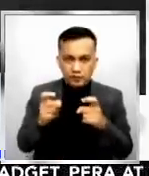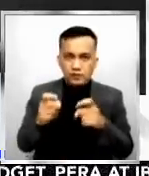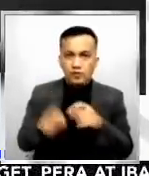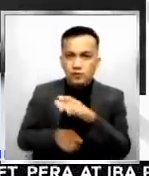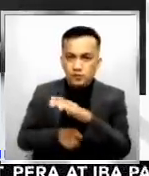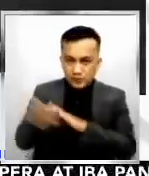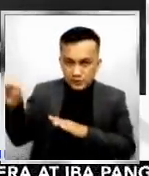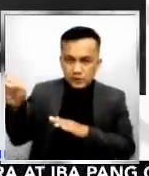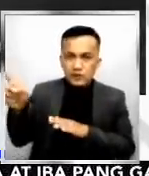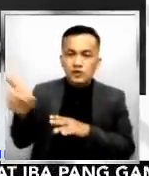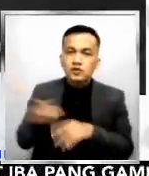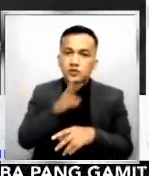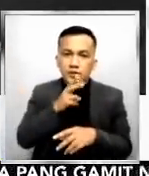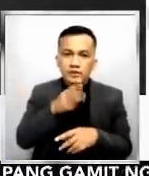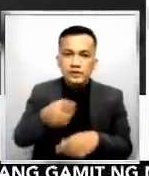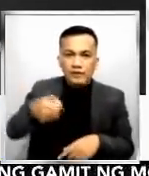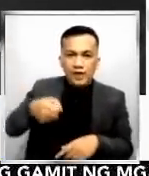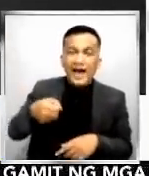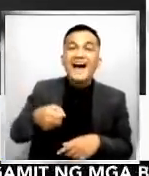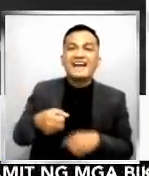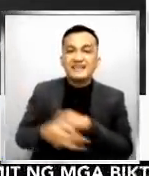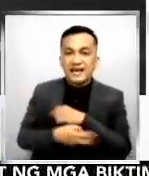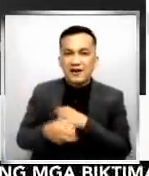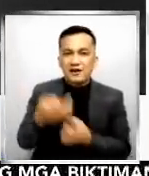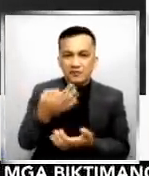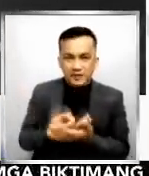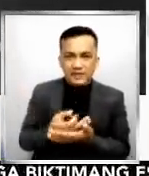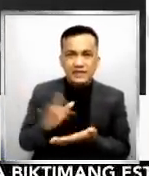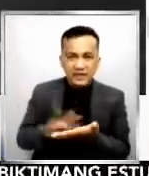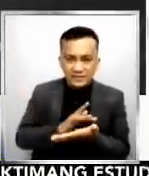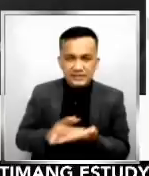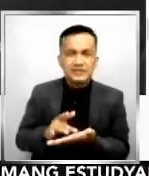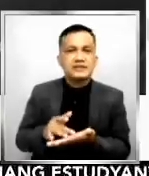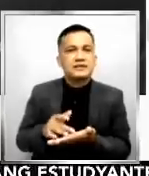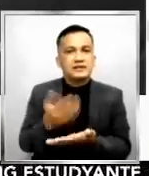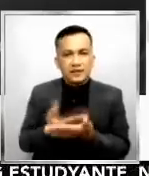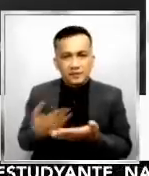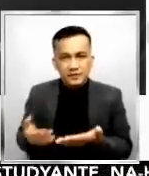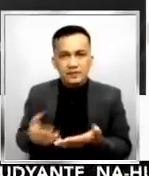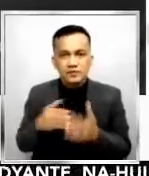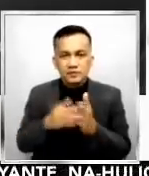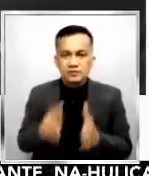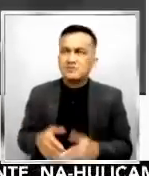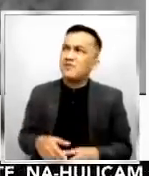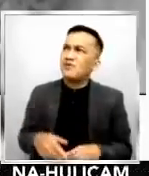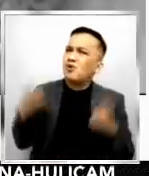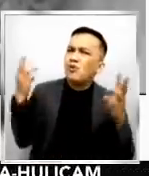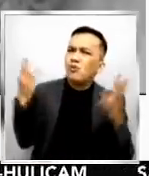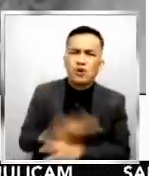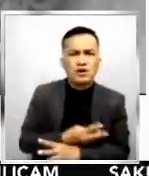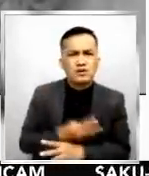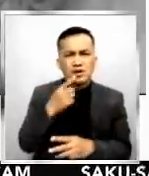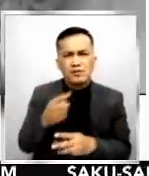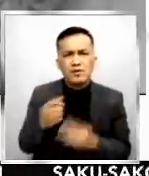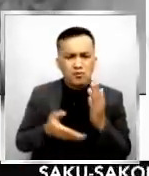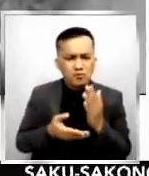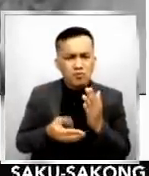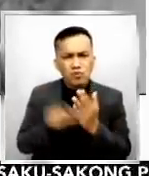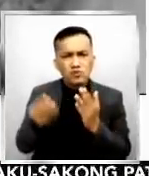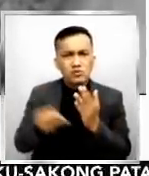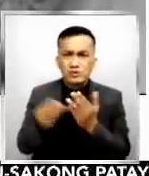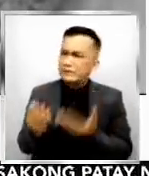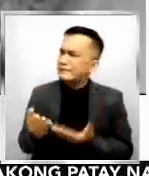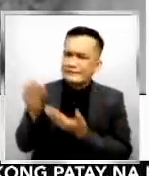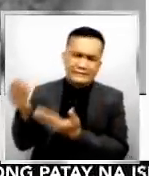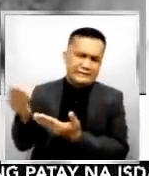pang kagamitan ng mga mag-aaral. Grabe sir, kasi andun po lahat ng files ko sa konser, mga modules na dapat isubmit. Kailangan pong